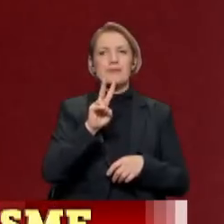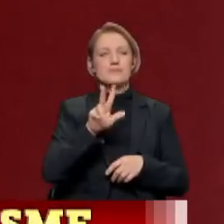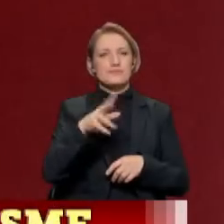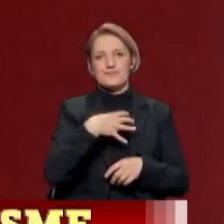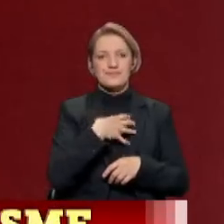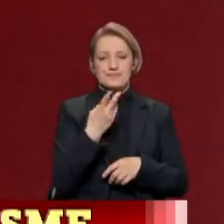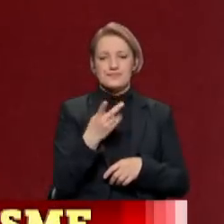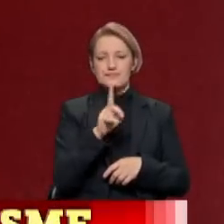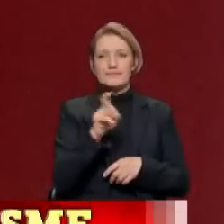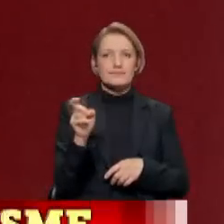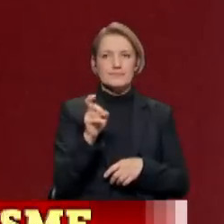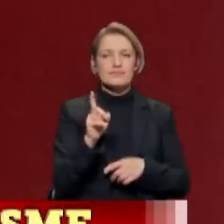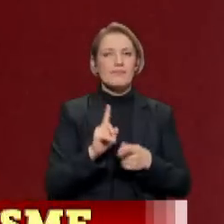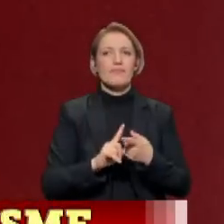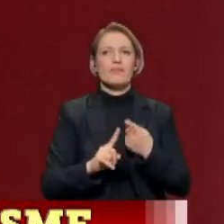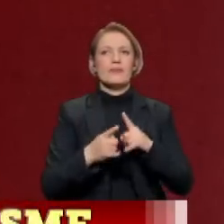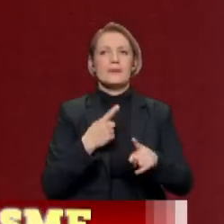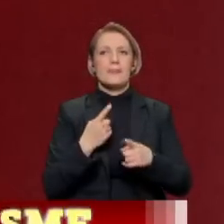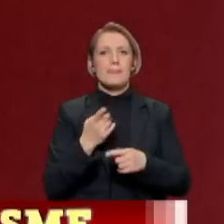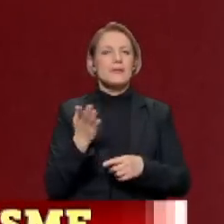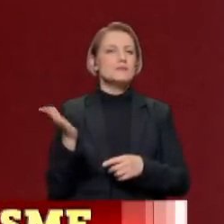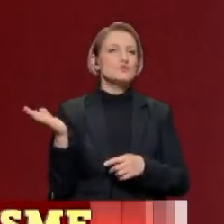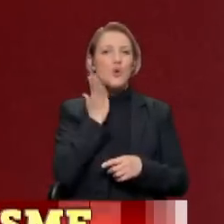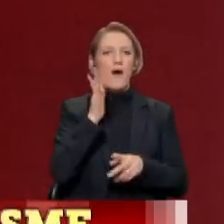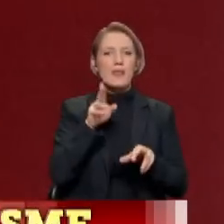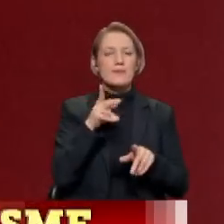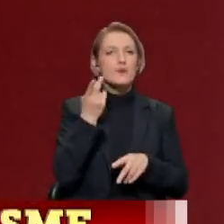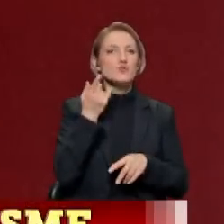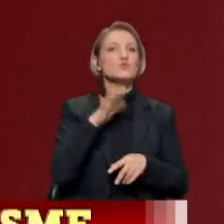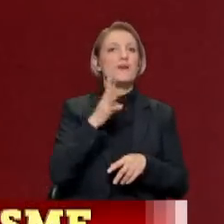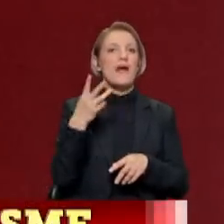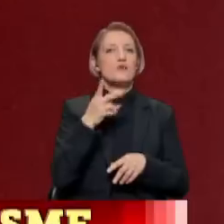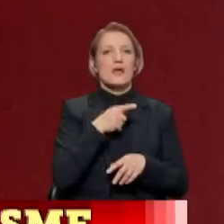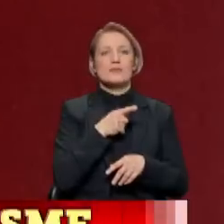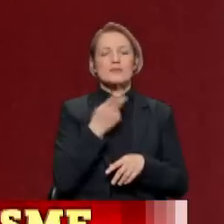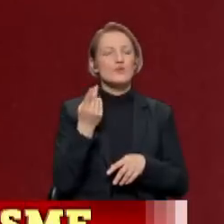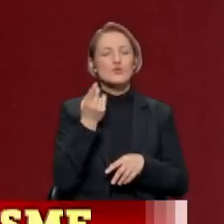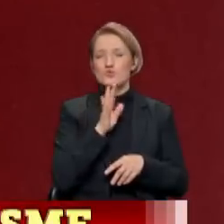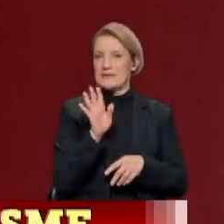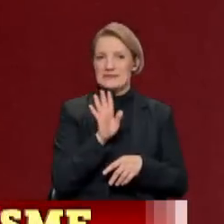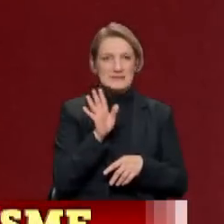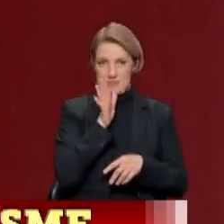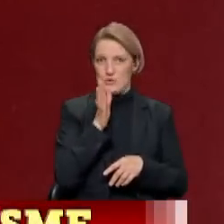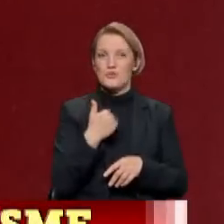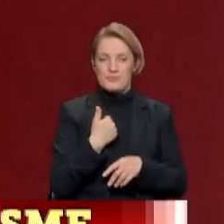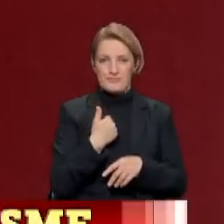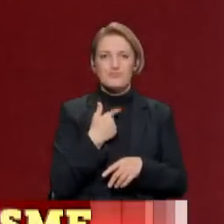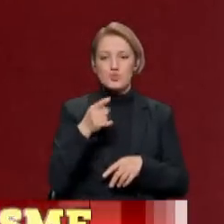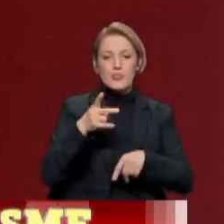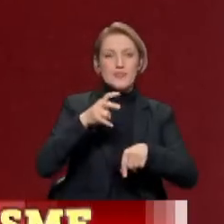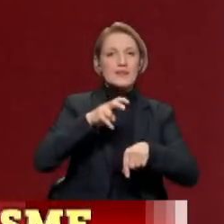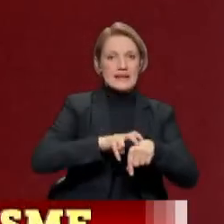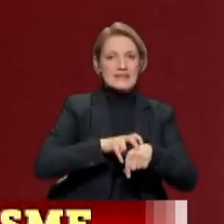2019'daki hani siyaseten yediği şamarı unutmadığını ben biliyordum. Yani unutulmadığını ve bunun